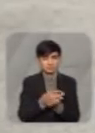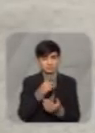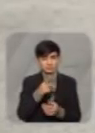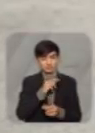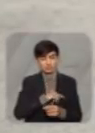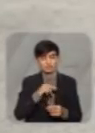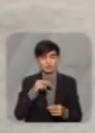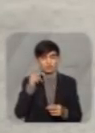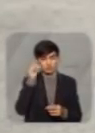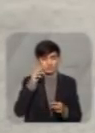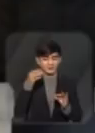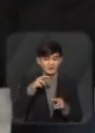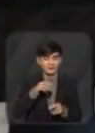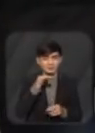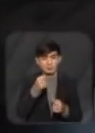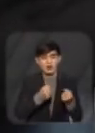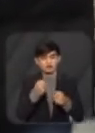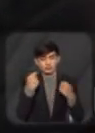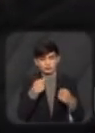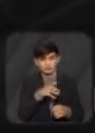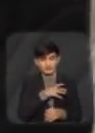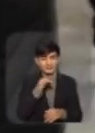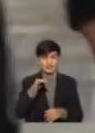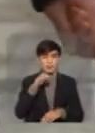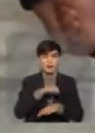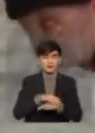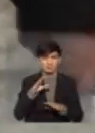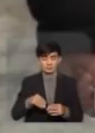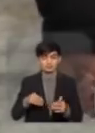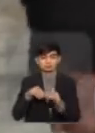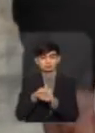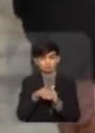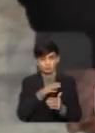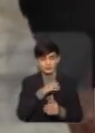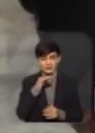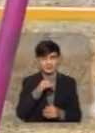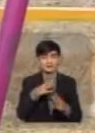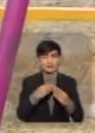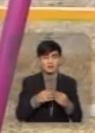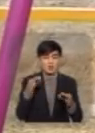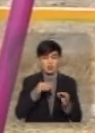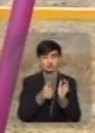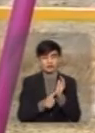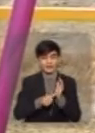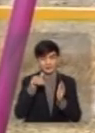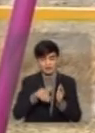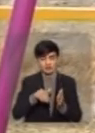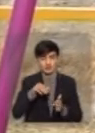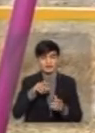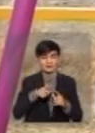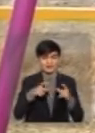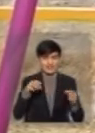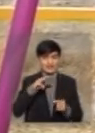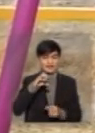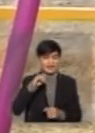Жақында көліктерін сатып, баспана алу үшін банкке азмыз қаржы салыпты. Информбюро бұл отбасыға да 60 мың теңгелік сертификаттар